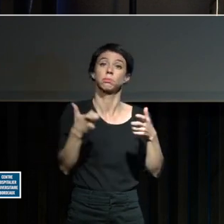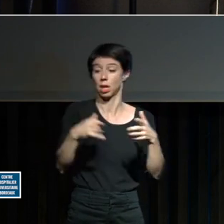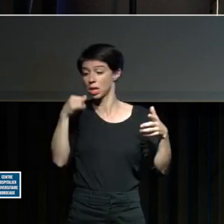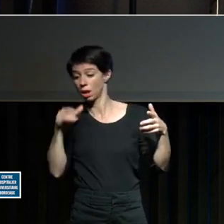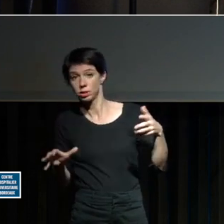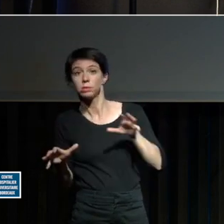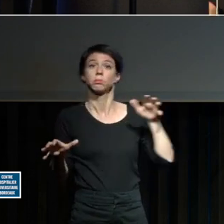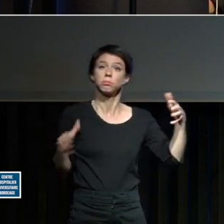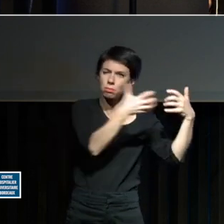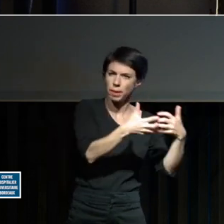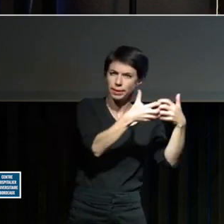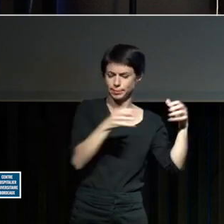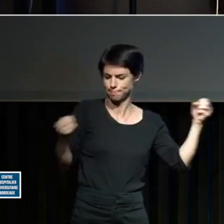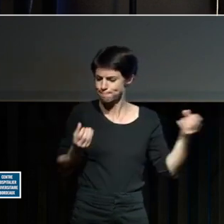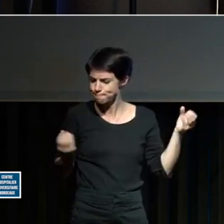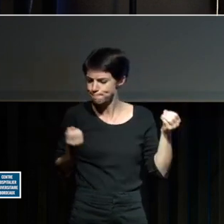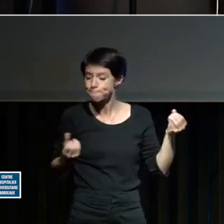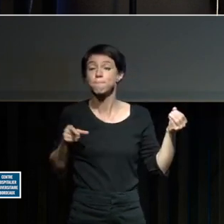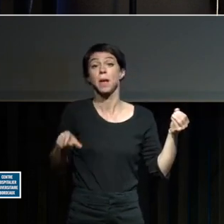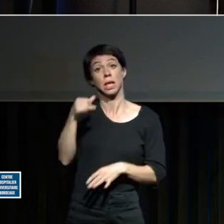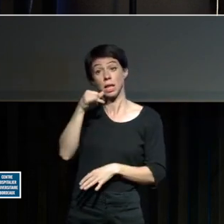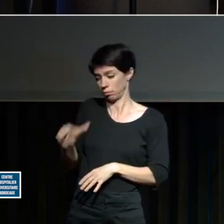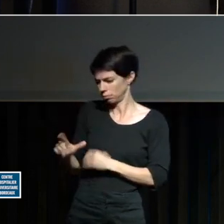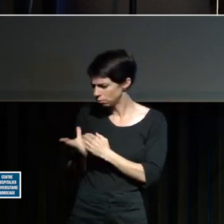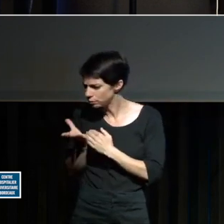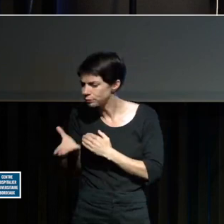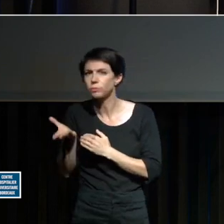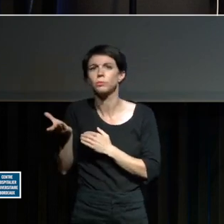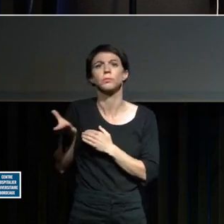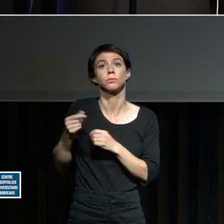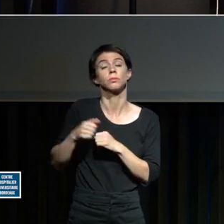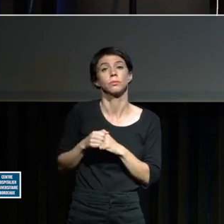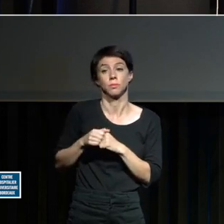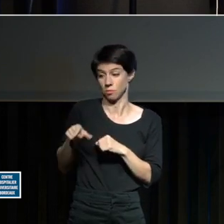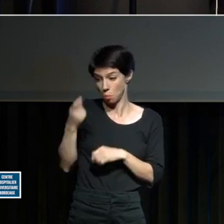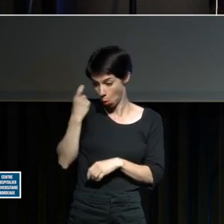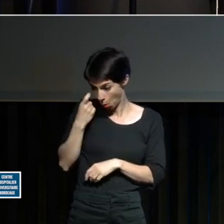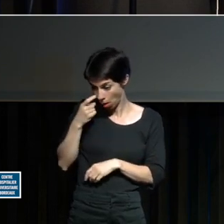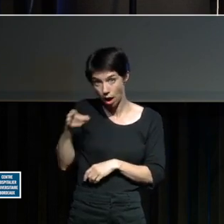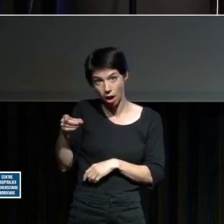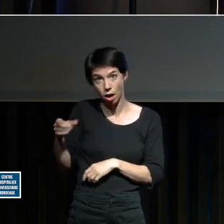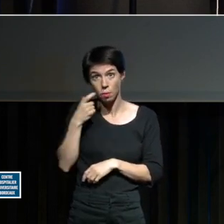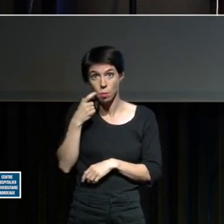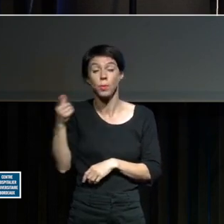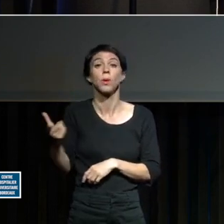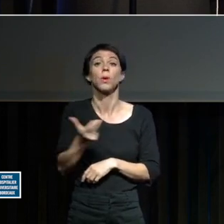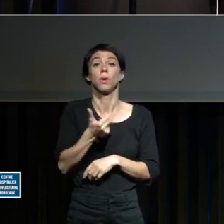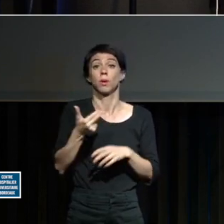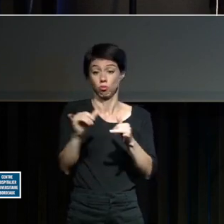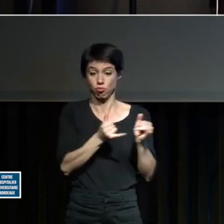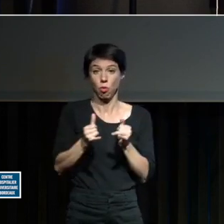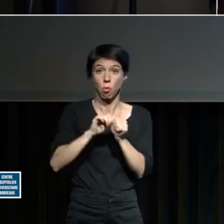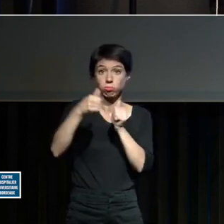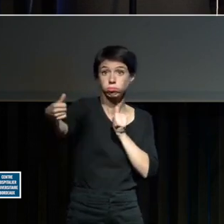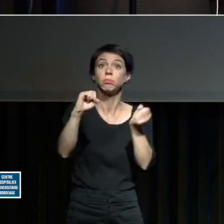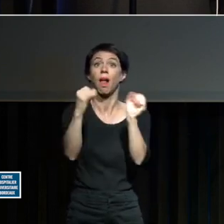italienne, qui plus particulièrement met en avant une augmentation claire de la fréquence d'utilisation des jeux en ligne,